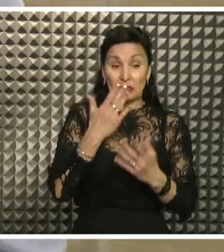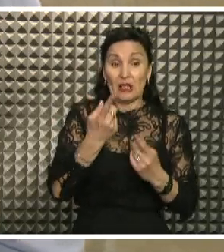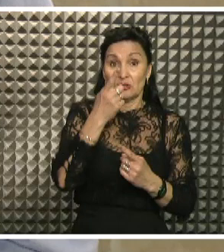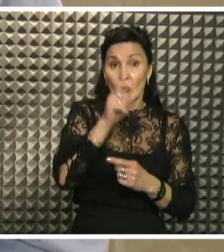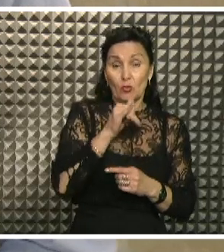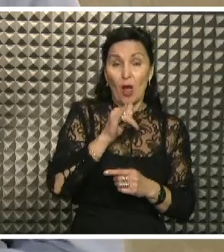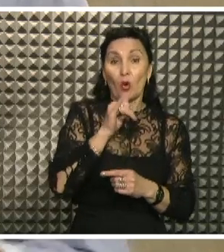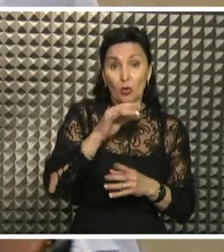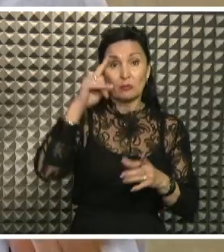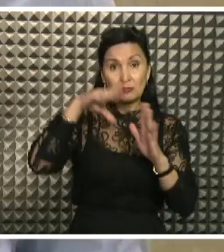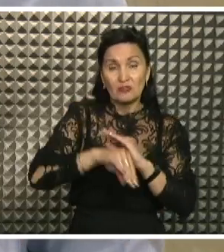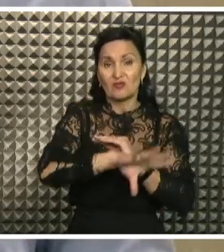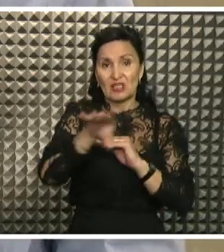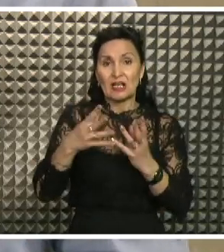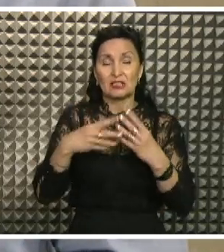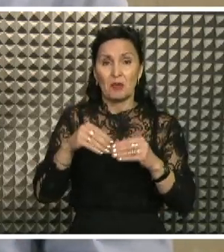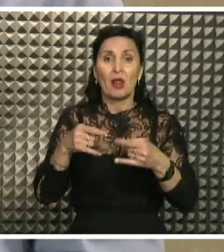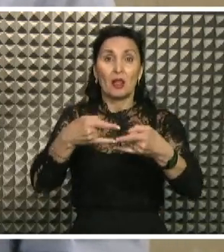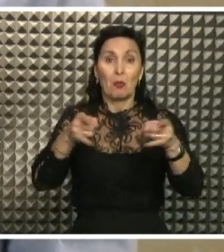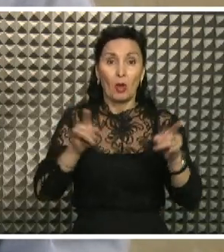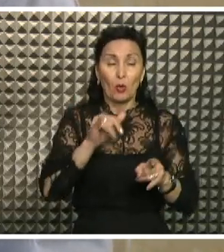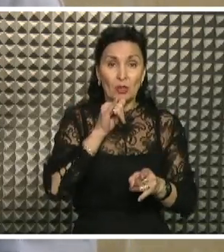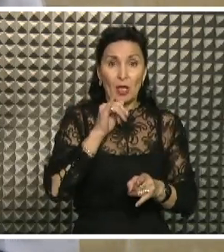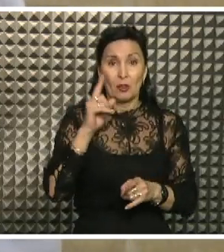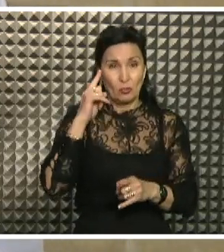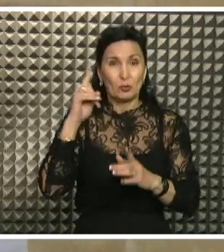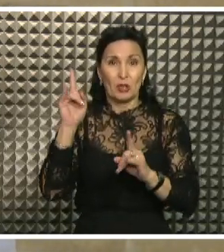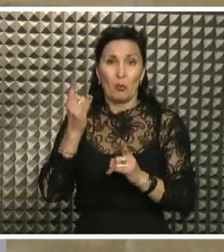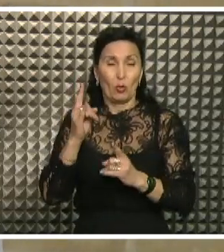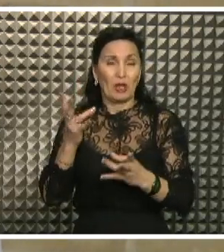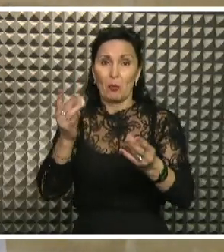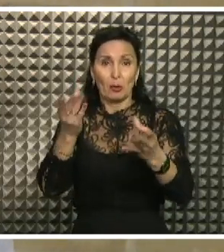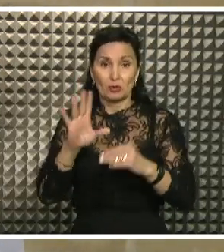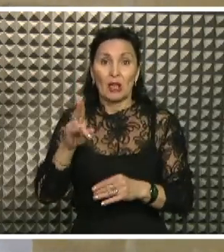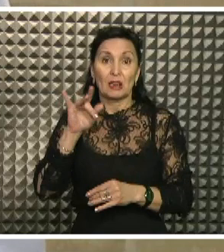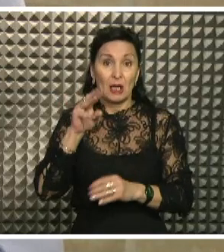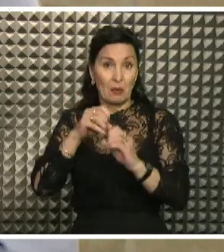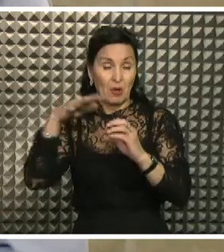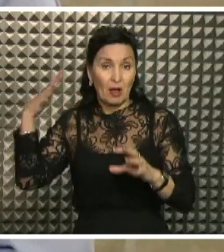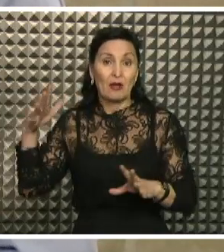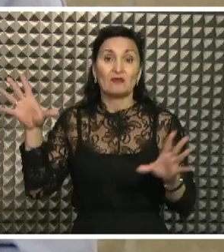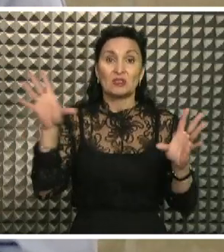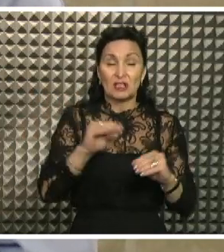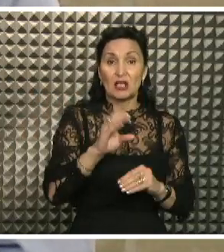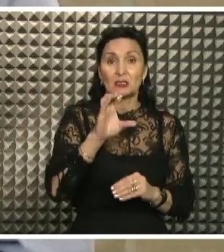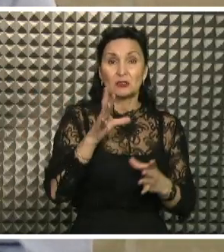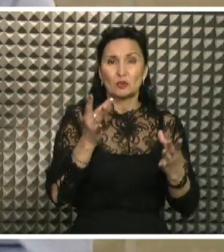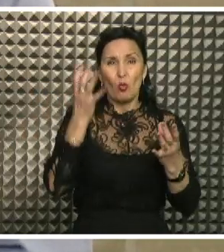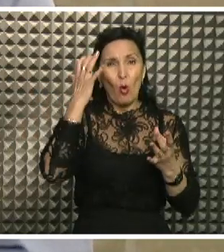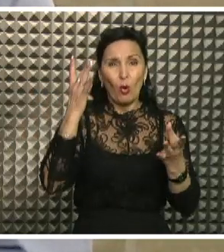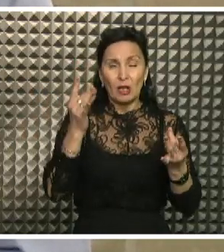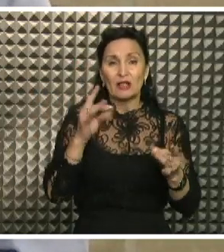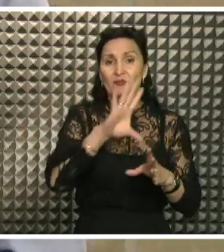Поэтому наивно думать, что если папа курит на балконе, ребенок не получает свои дозы табачного дыма. Поэтому все смолы, которые мы с вами вдыхаем,